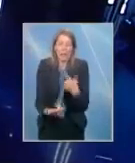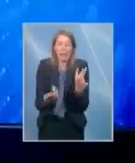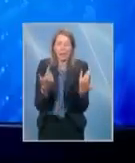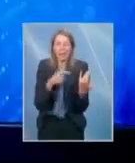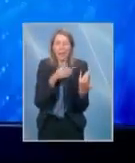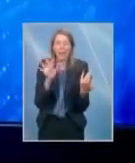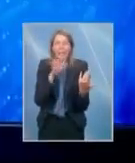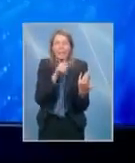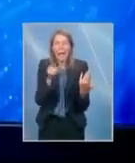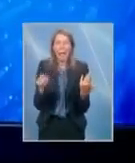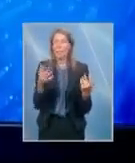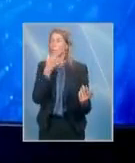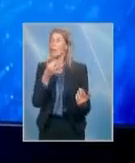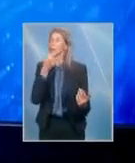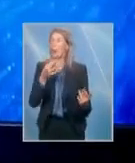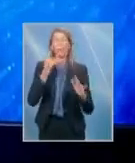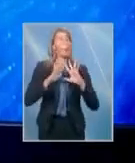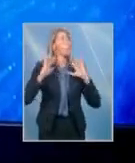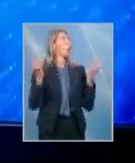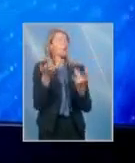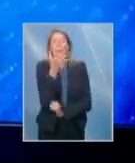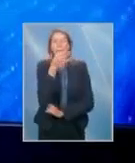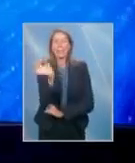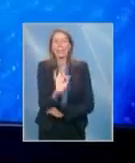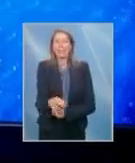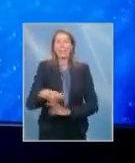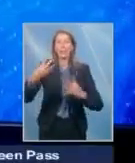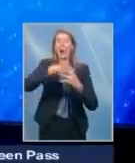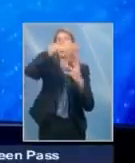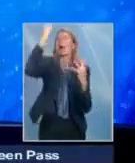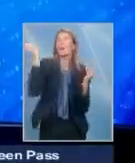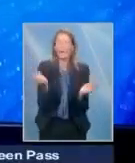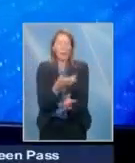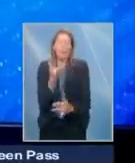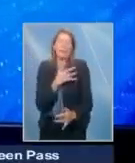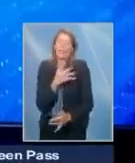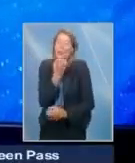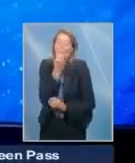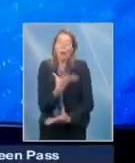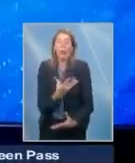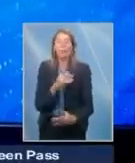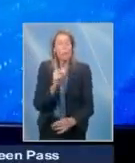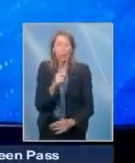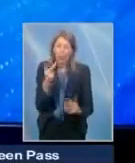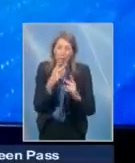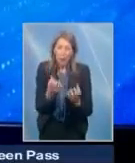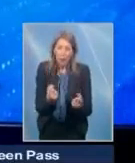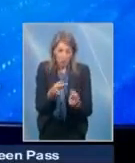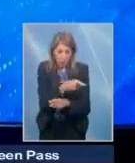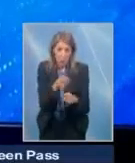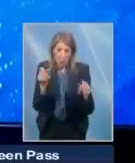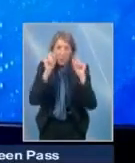vi sembra che tutto sia fantastico, questo mondo bellissimo, arcobaleno, fatto di buoni sentimenti. Nella realtà dei fatti molti di voi si